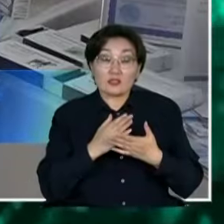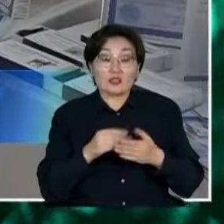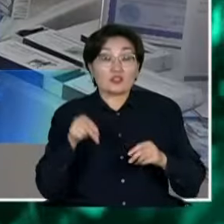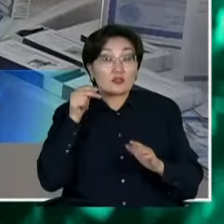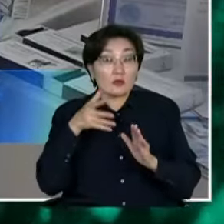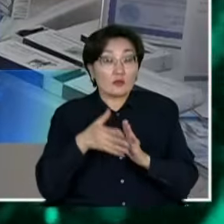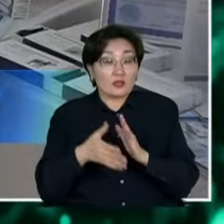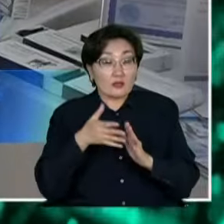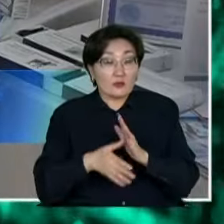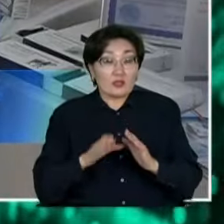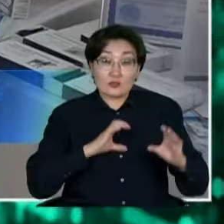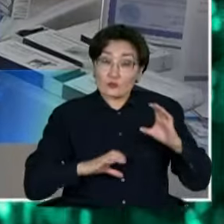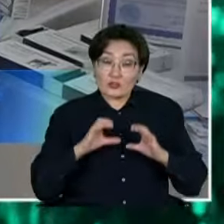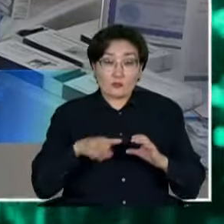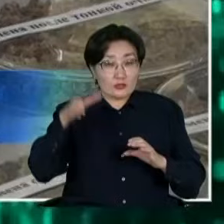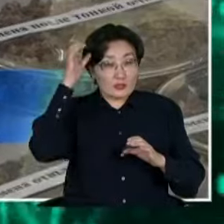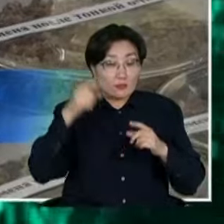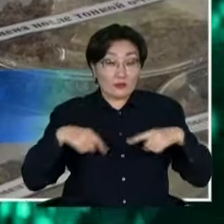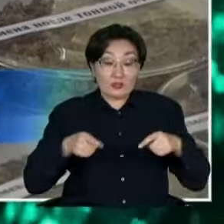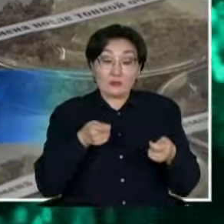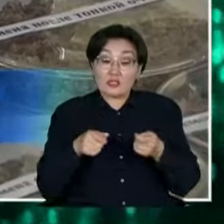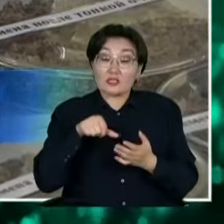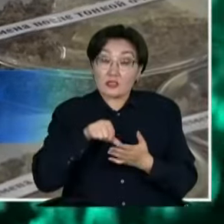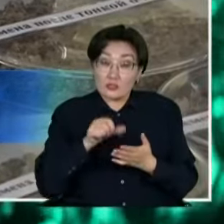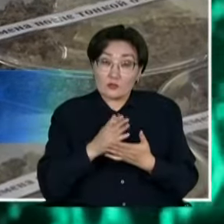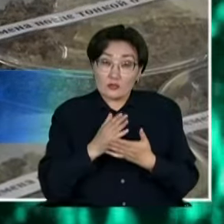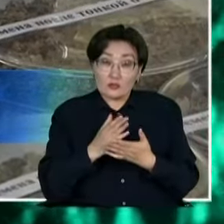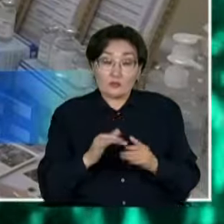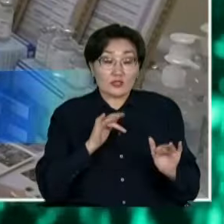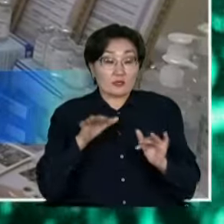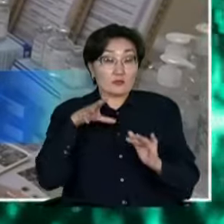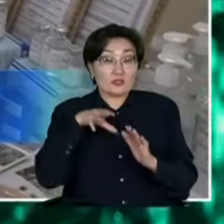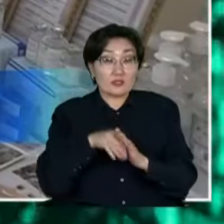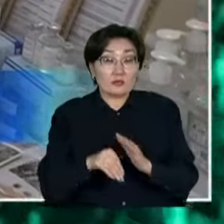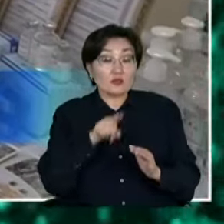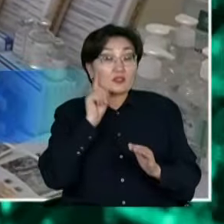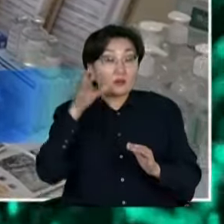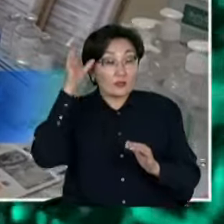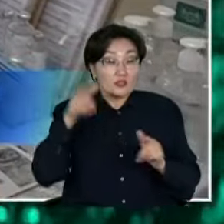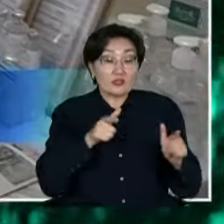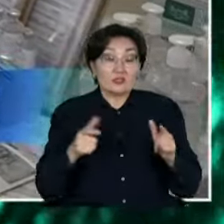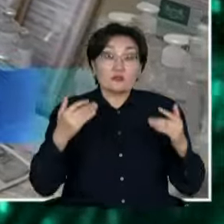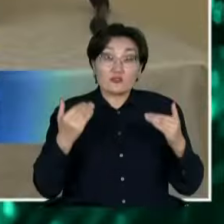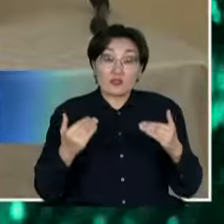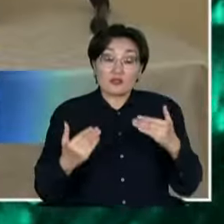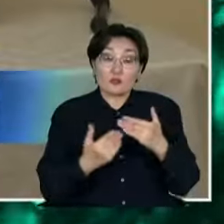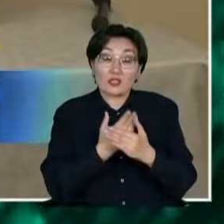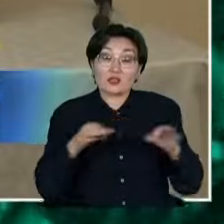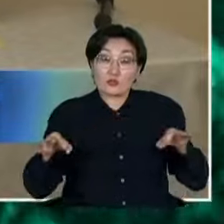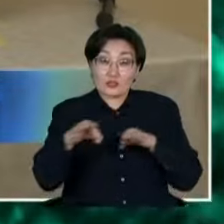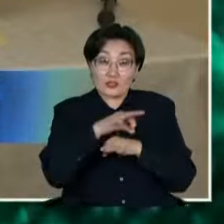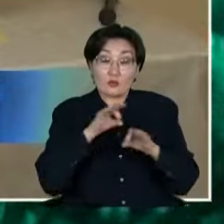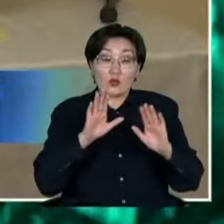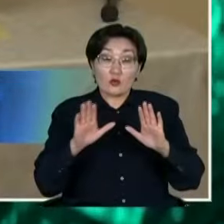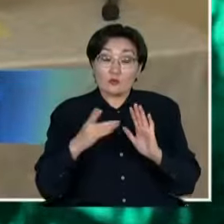зерттеушілер, жоғары оқу орындары мен ғылыми ұйымдардың басшылары да қатысып жатыр. Сондай-ақ іс-шара аясында жас ғалымдардың әзірлеген заманауи инновациялық жобаларының